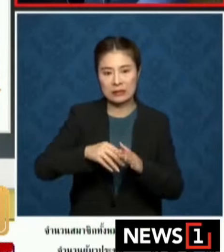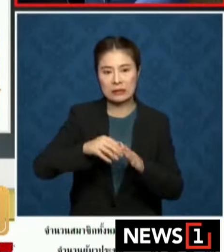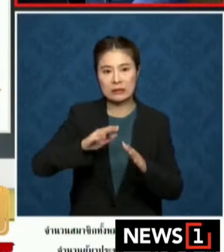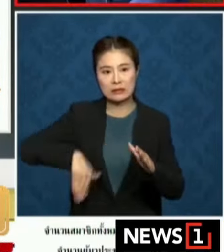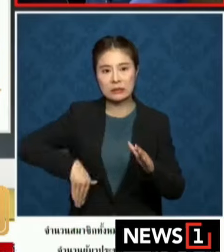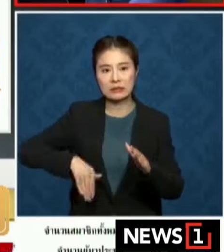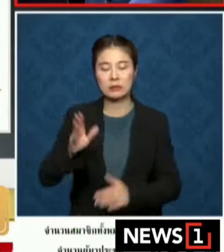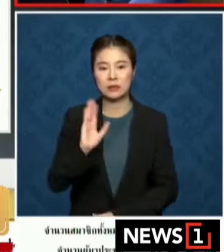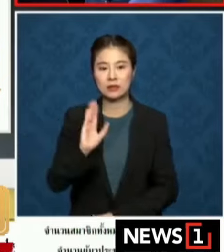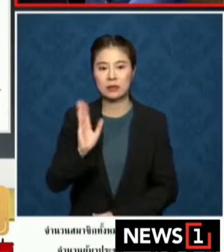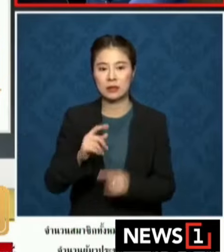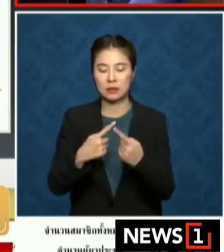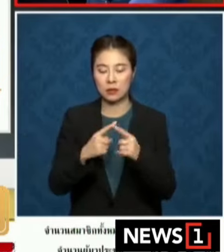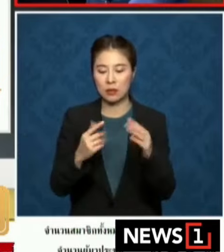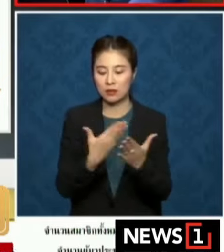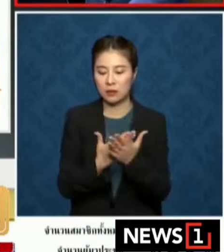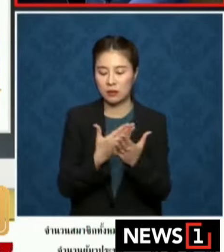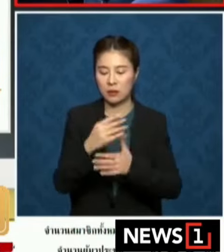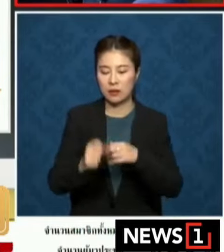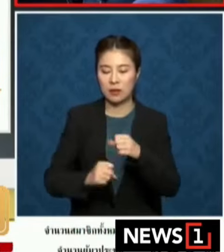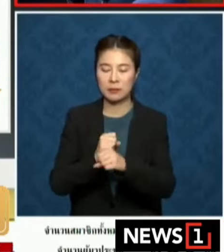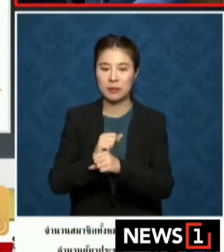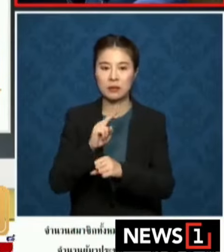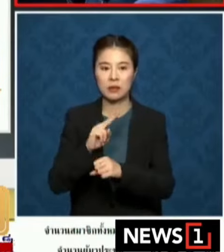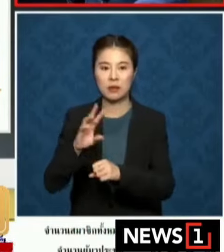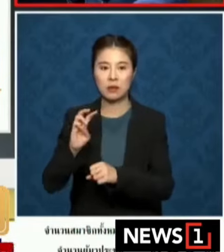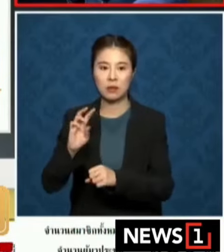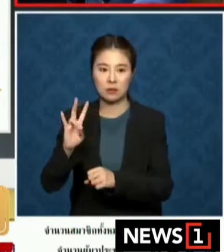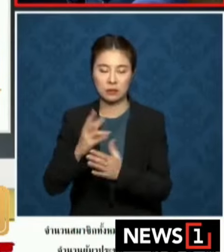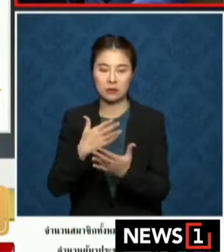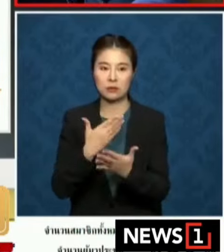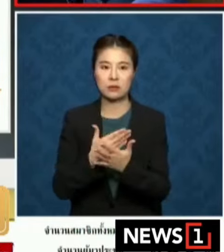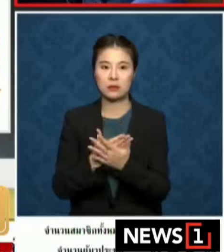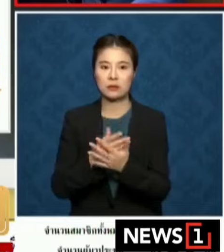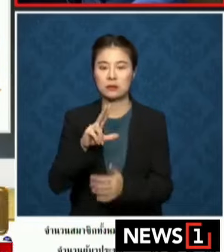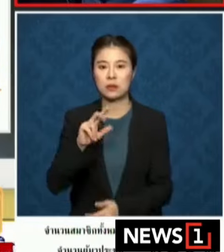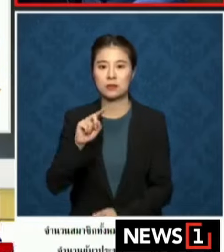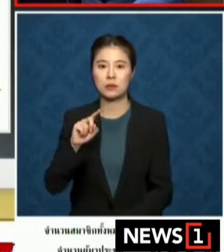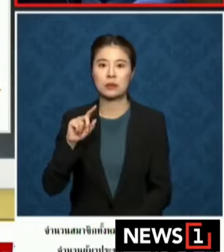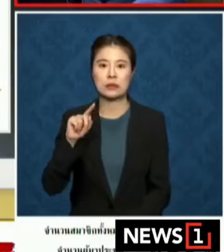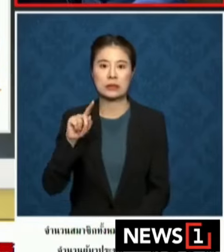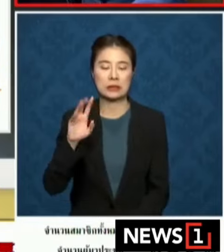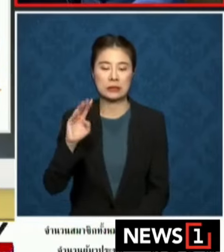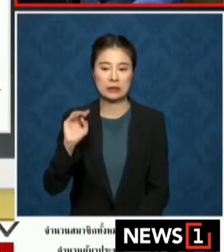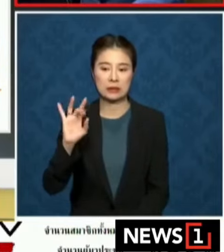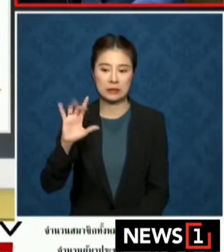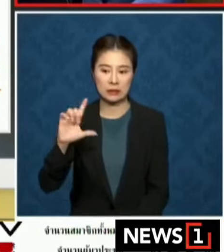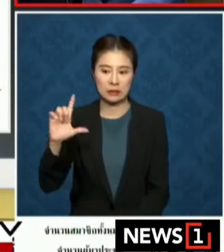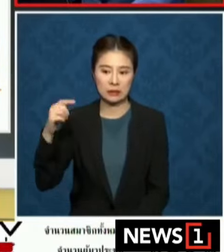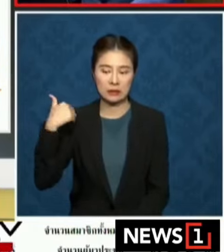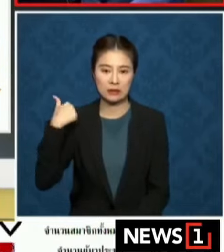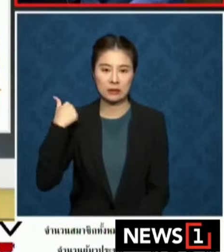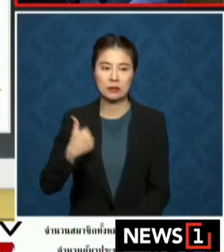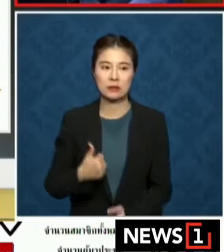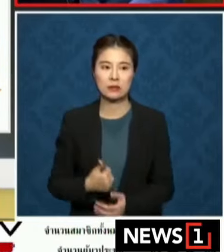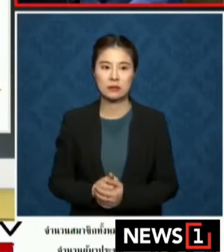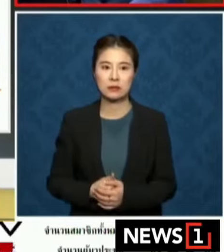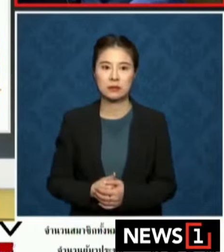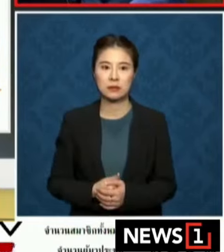จ่ายไปเพียง 88.50หมืล้านหรือประมาณครึ่งนึงร้อยละ 55เท่านั้นรวมไปถึงรวมทั้ง 2ส่วนรัฐบาลเบิกจ่ายงบที่